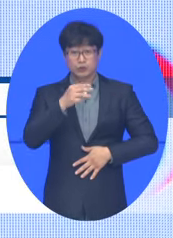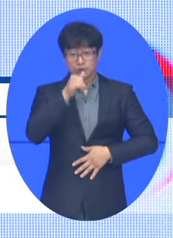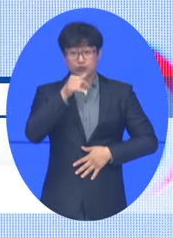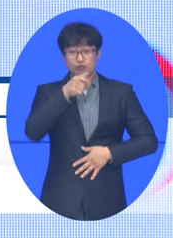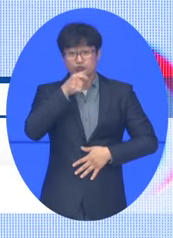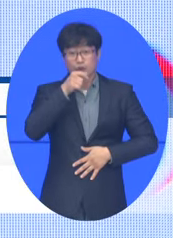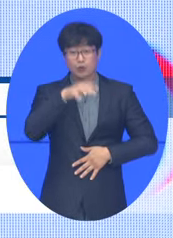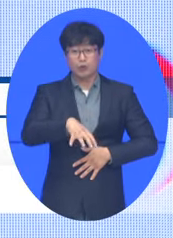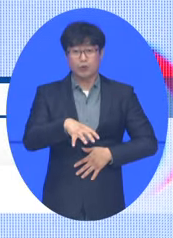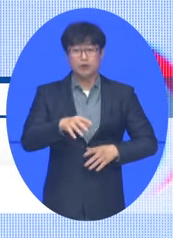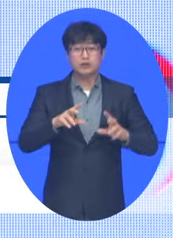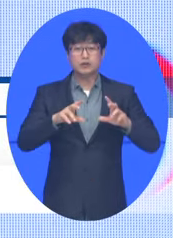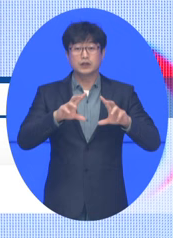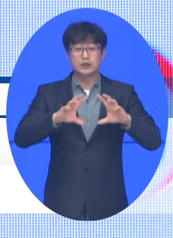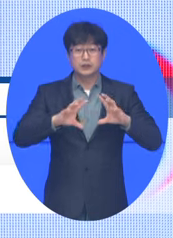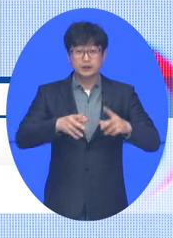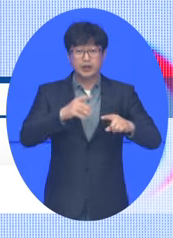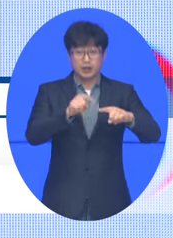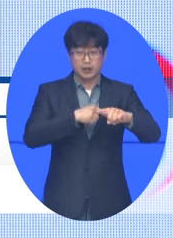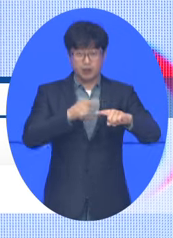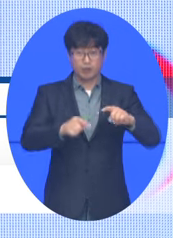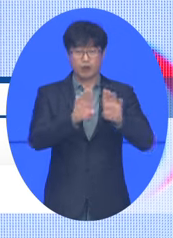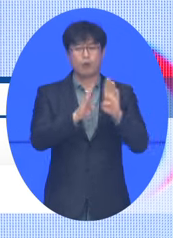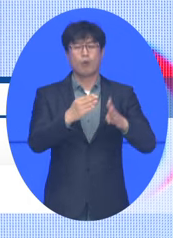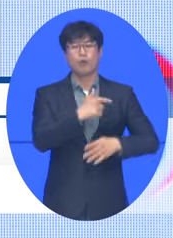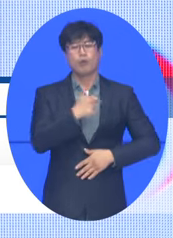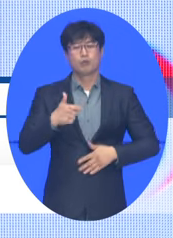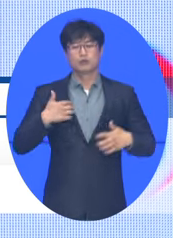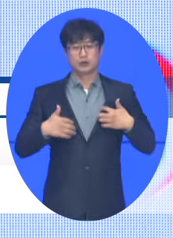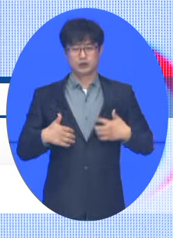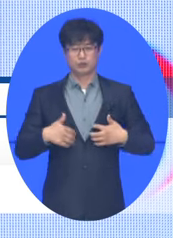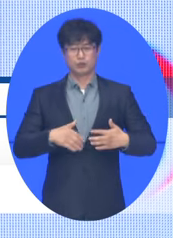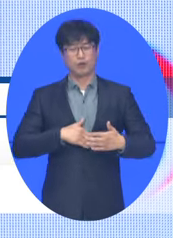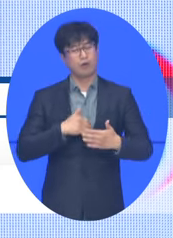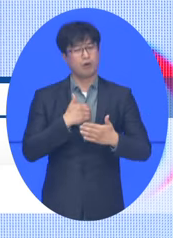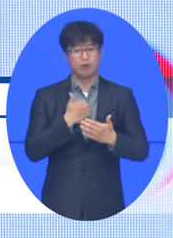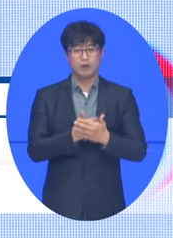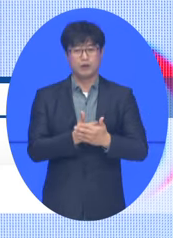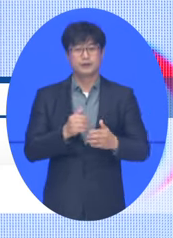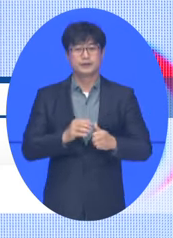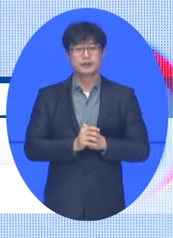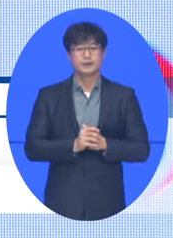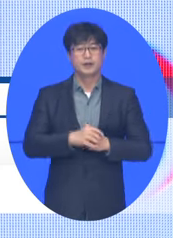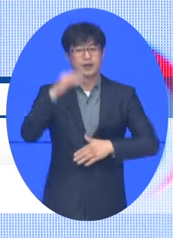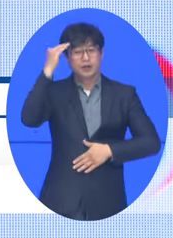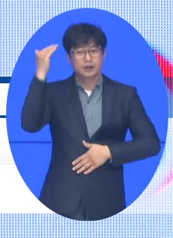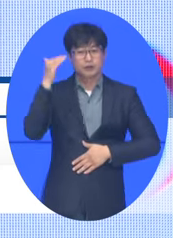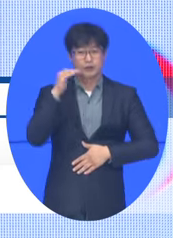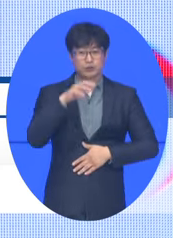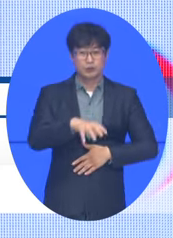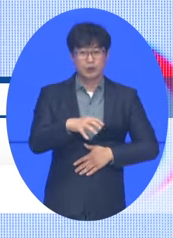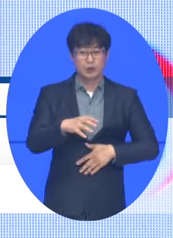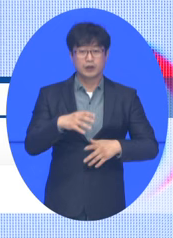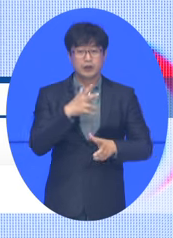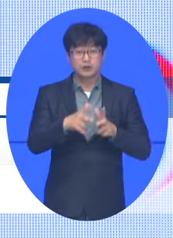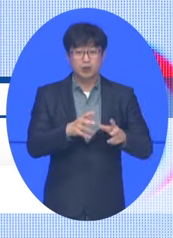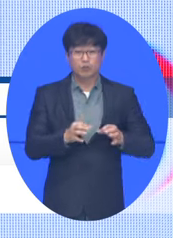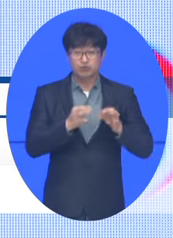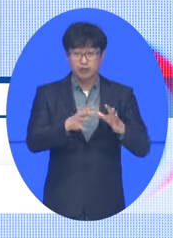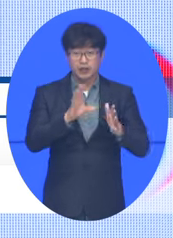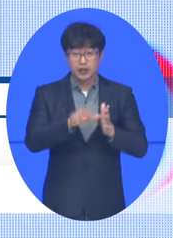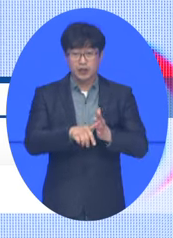수원에서 우리 세계대회 열게 돼서 정말 기쁘게 생각하고 가슴 벅찹니다.